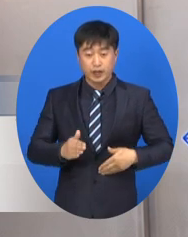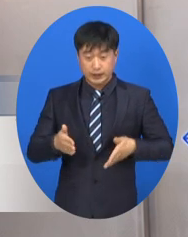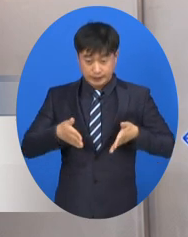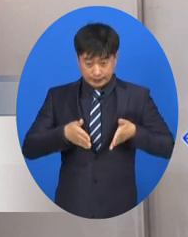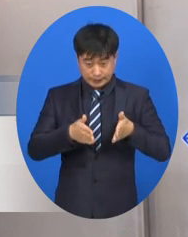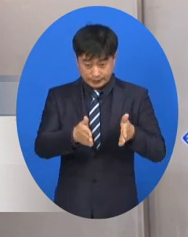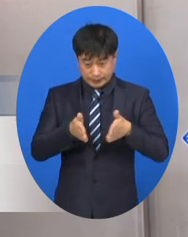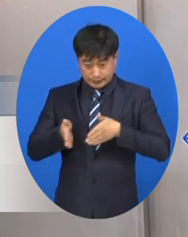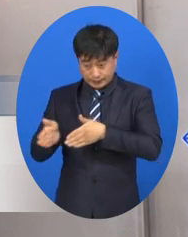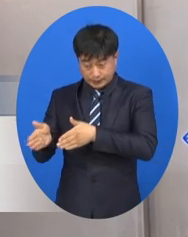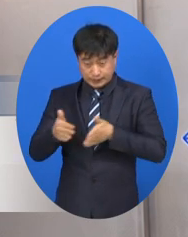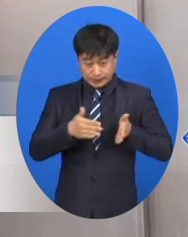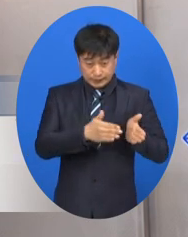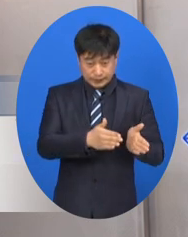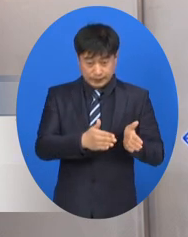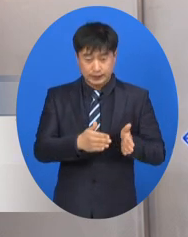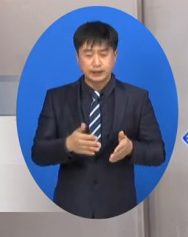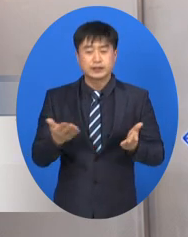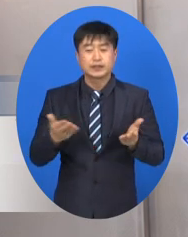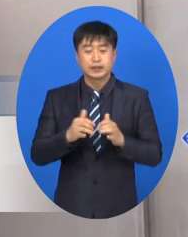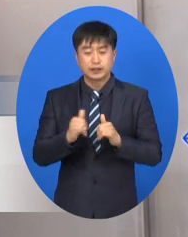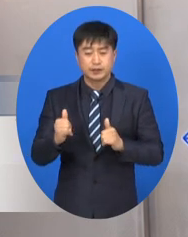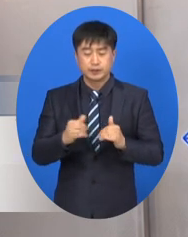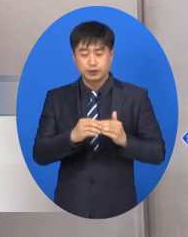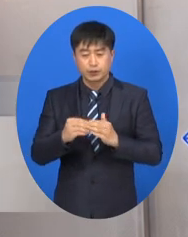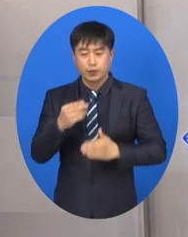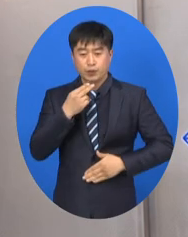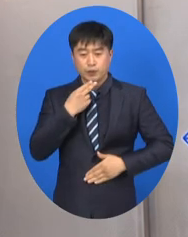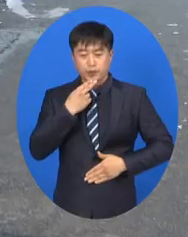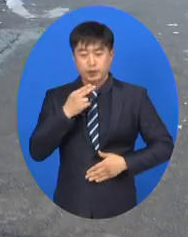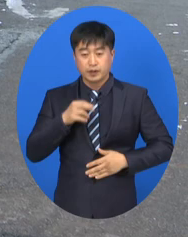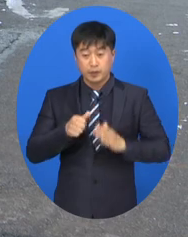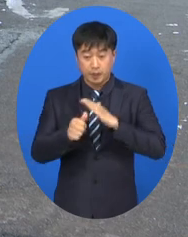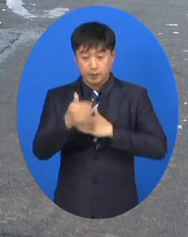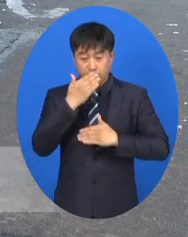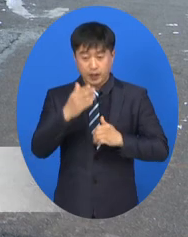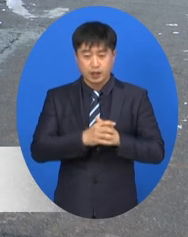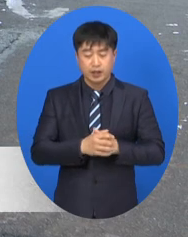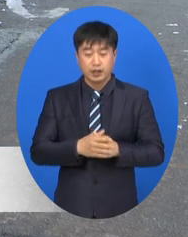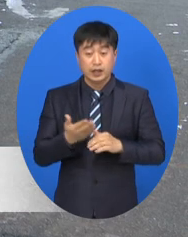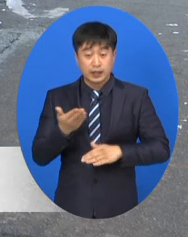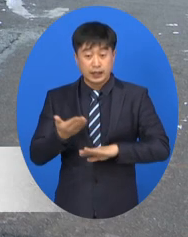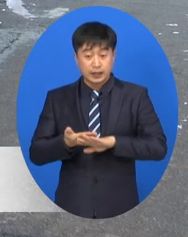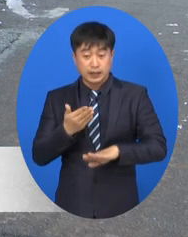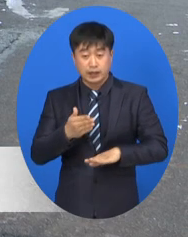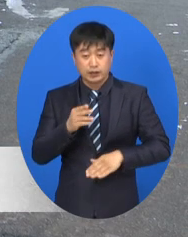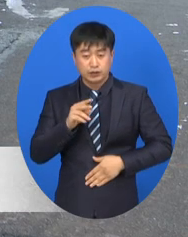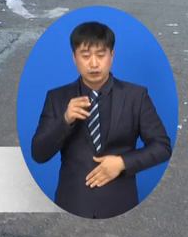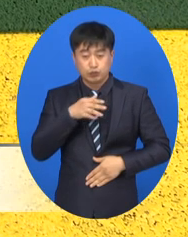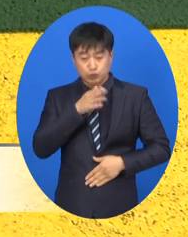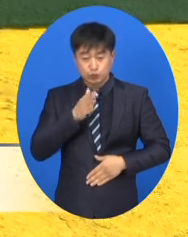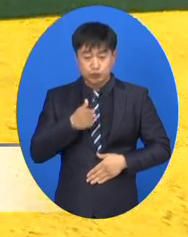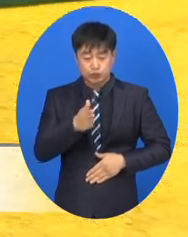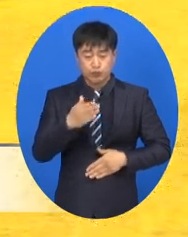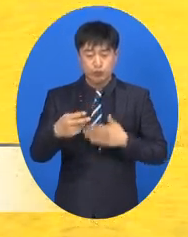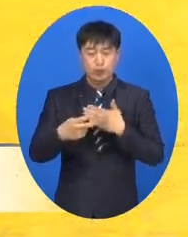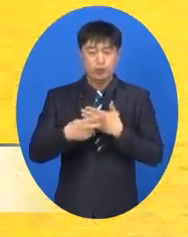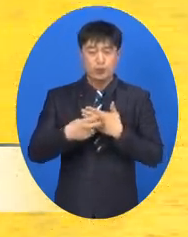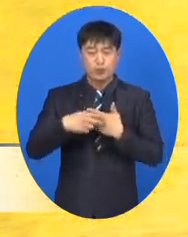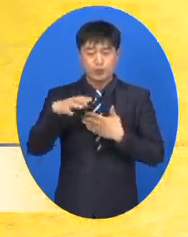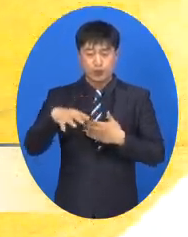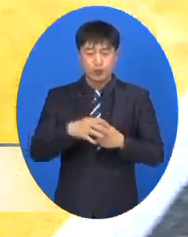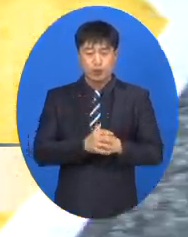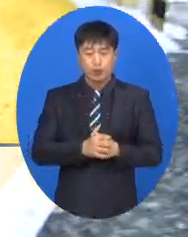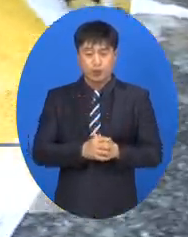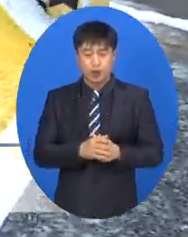확인하여 진료실 등 위치를 직원의 안내 없이도 찾을 수 있었고, 또 다른 노인전문병원, 이곳은 입구 쪽 가파른